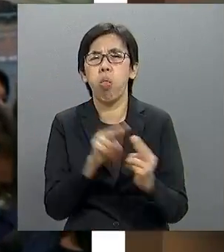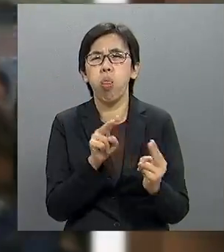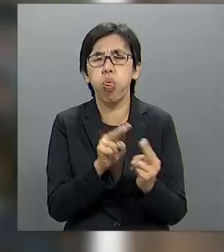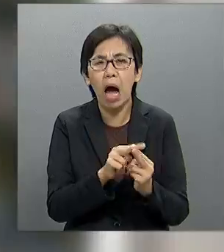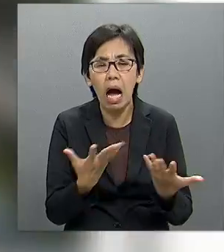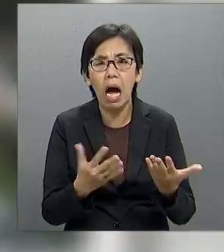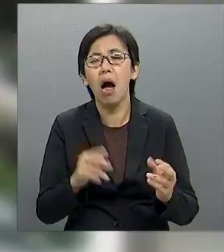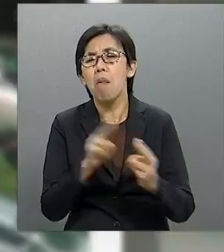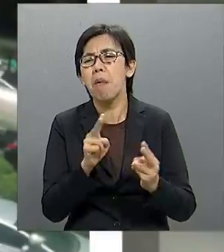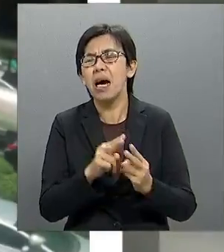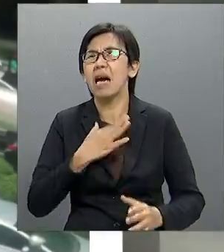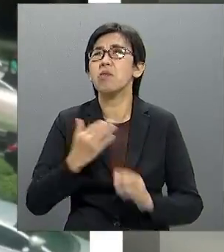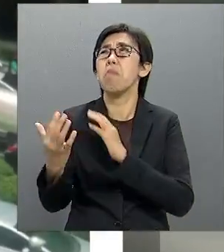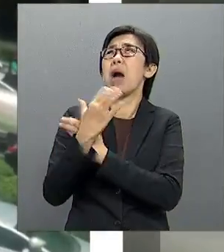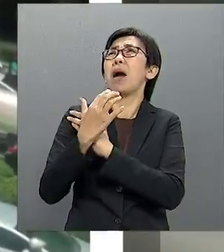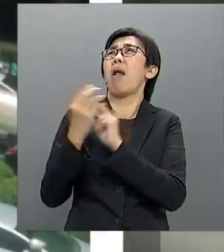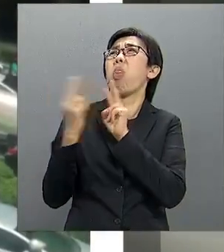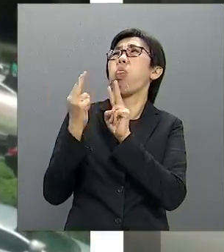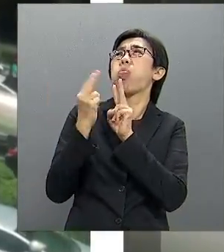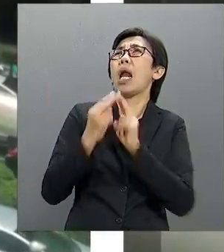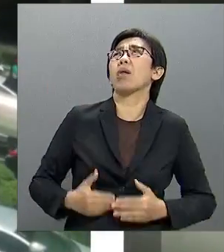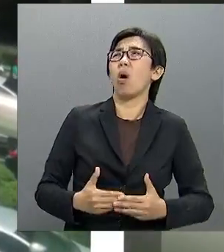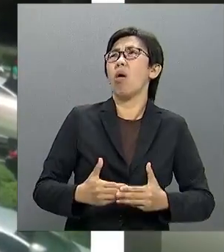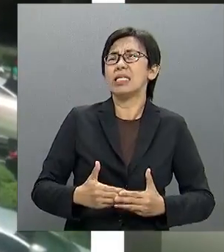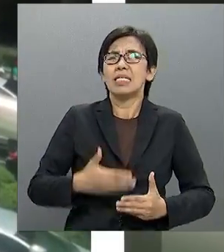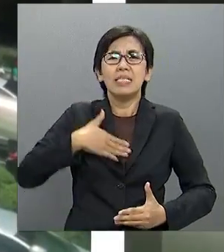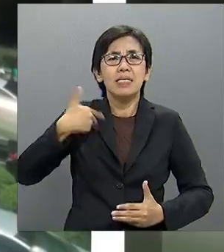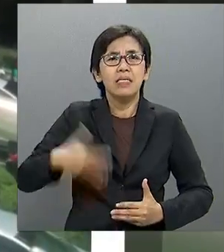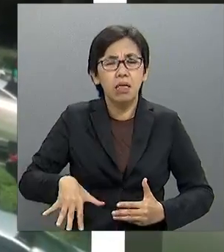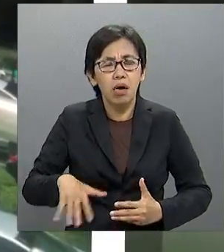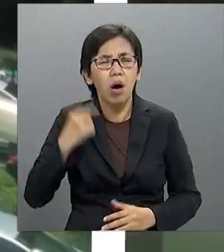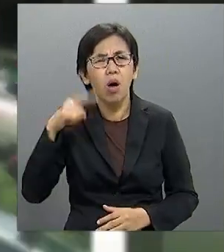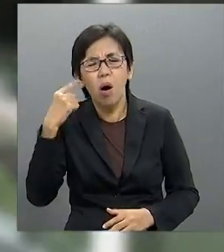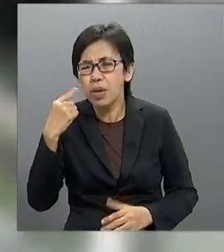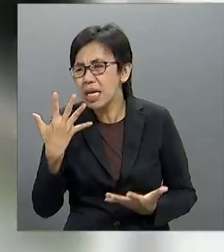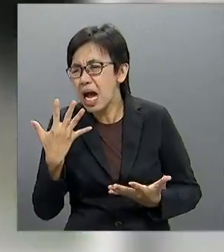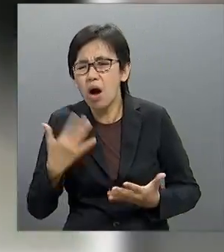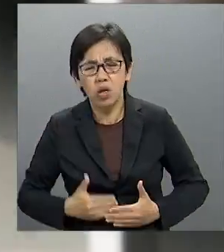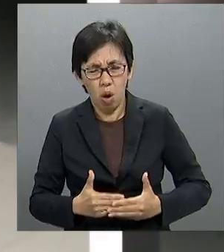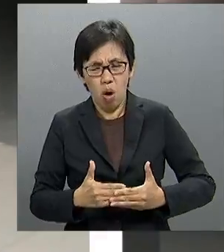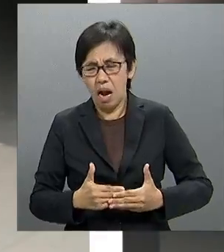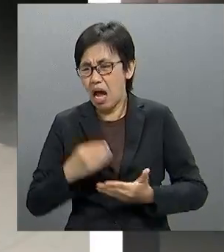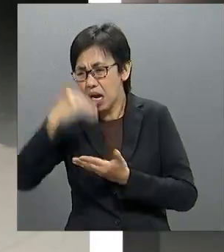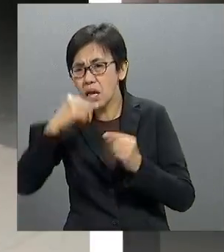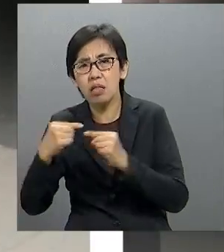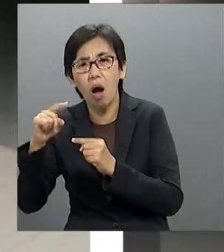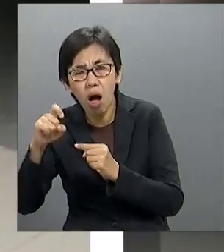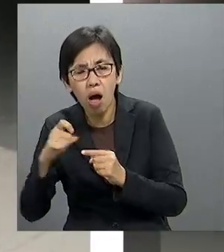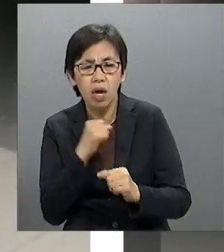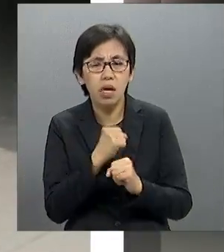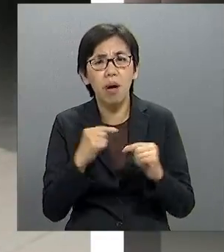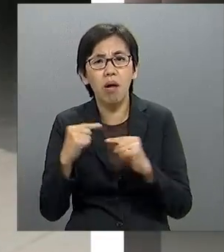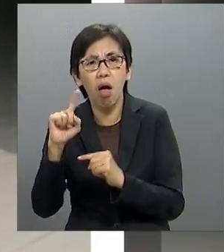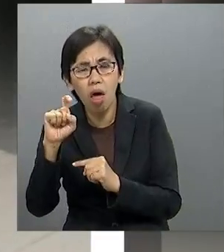สัมพันธ์โดยไม่สมัครใจหรือมีเพศสัมพันธ์แล้วไม่สามารถศึกษาต่อได้หรือไม่สามารถทำงานได้หรือเป็นเพศ